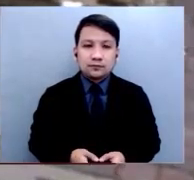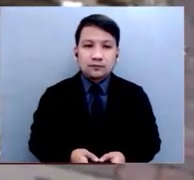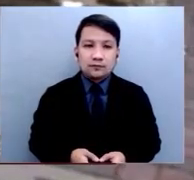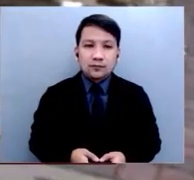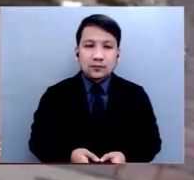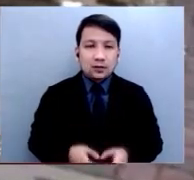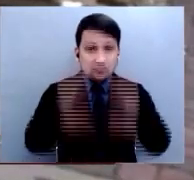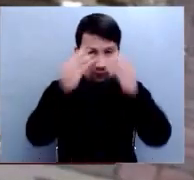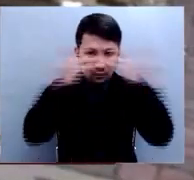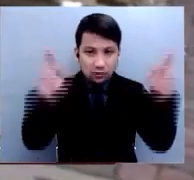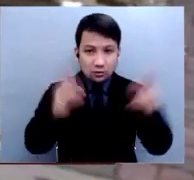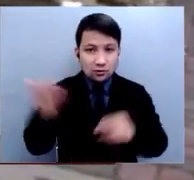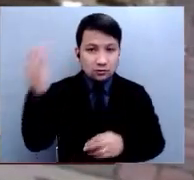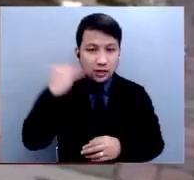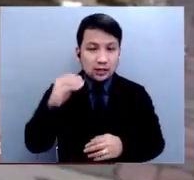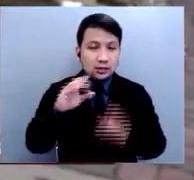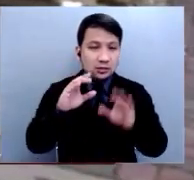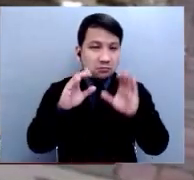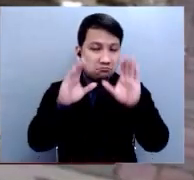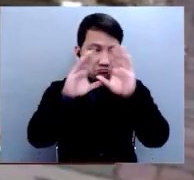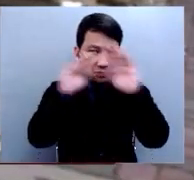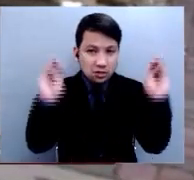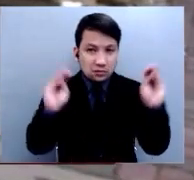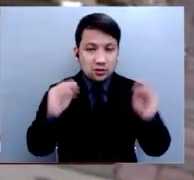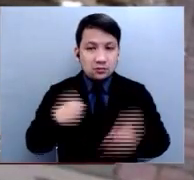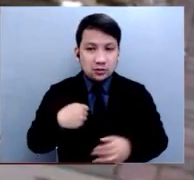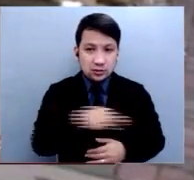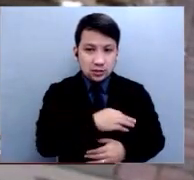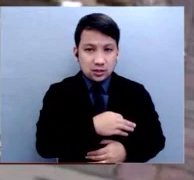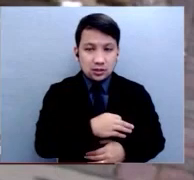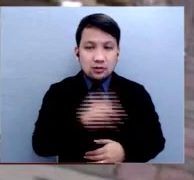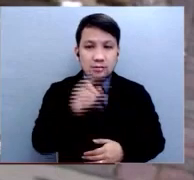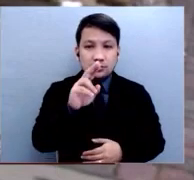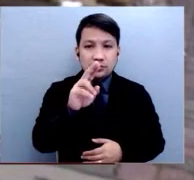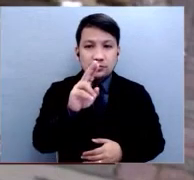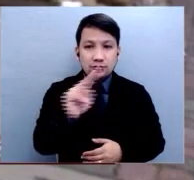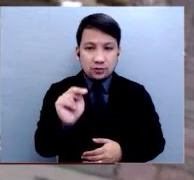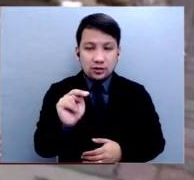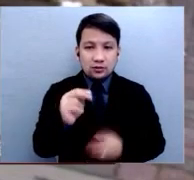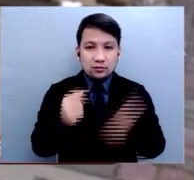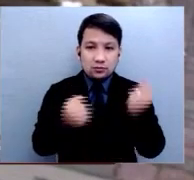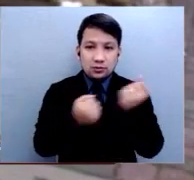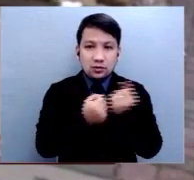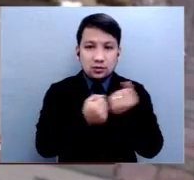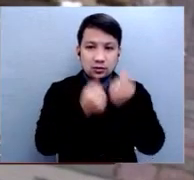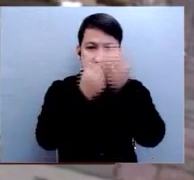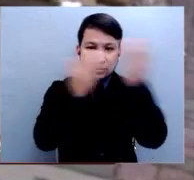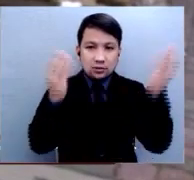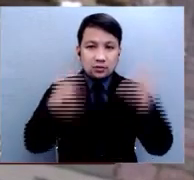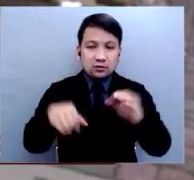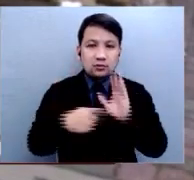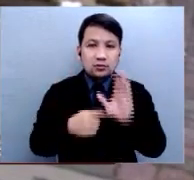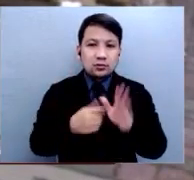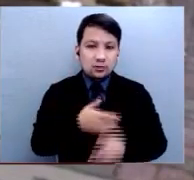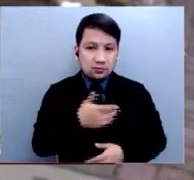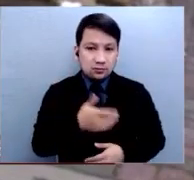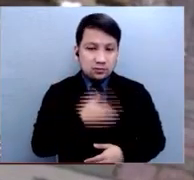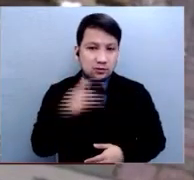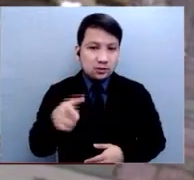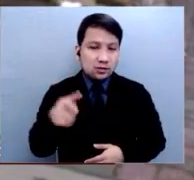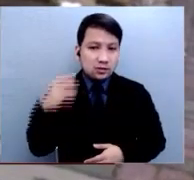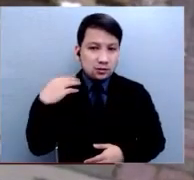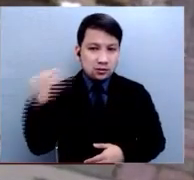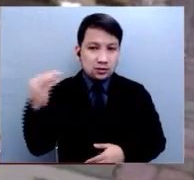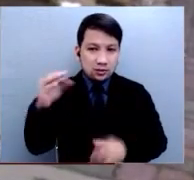Mapa-mayor o dating mayor o di kaya mga empleyado ng United Nations nagpahayag ng suporta sa kanilang napupusuang